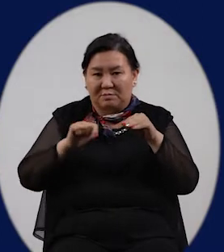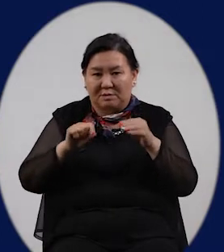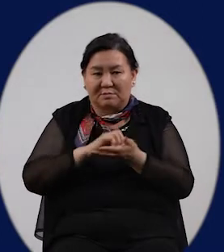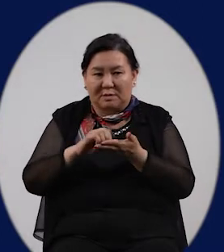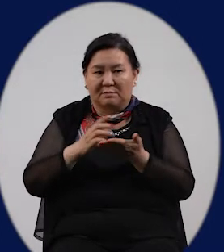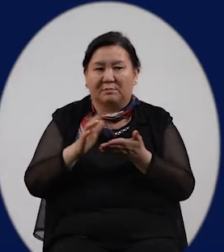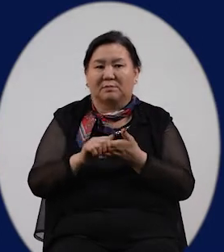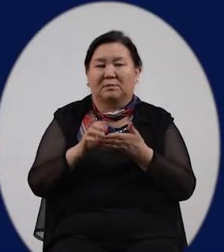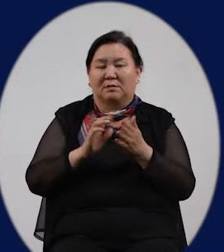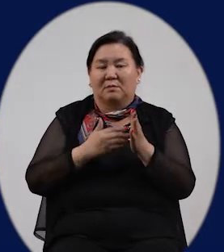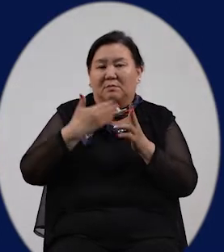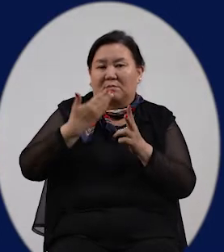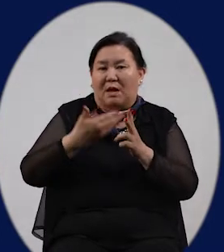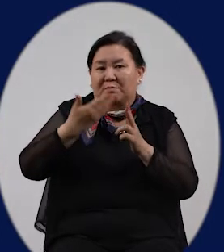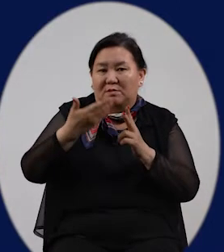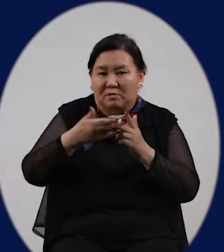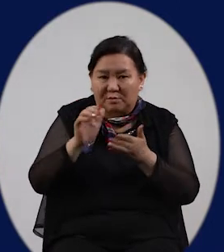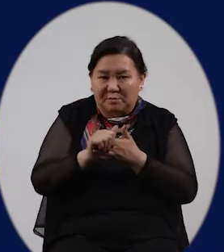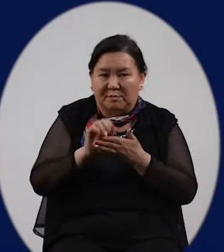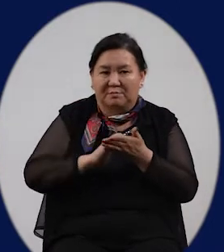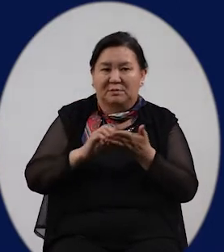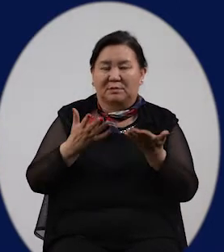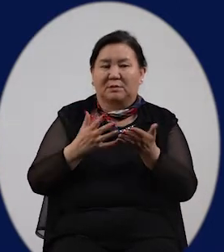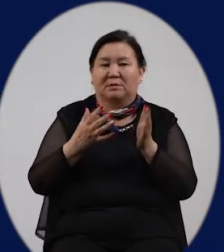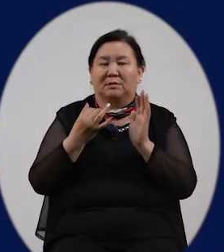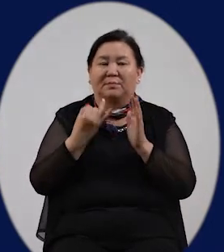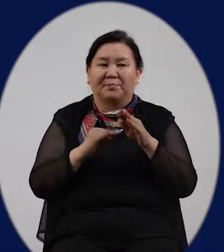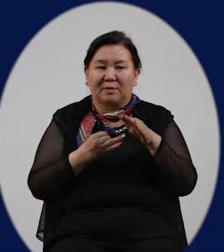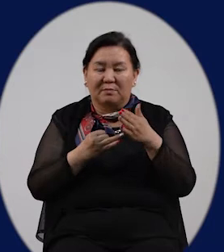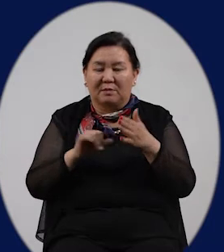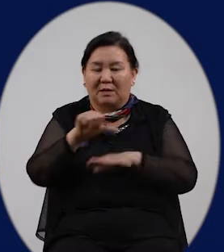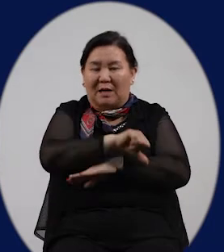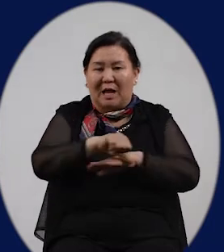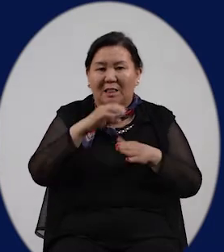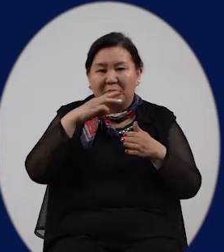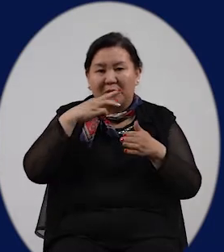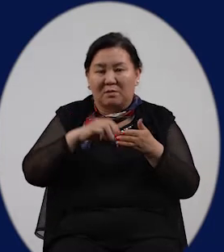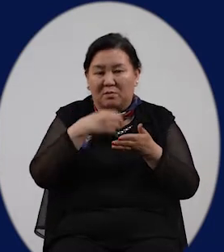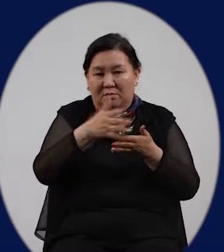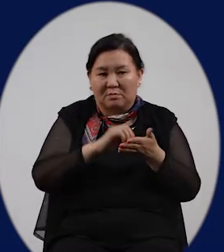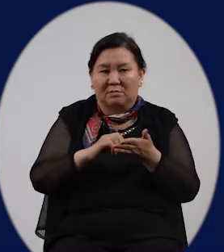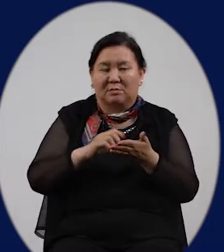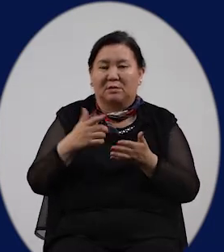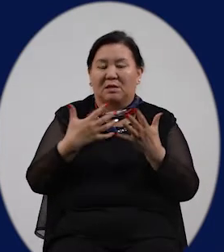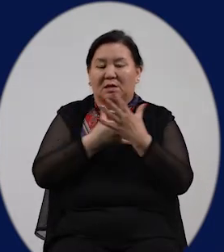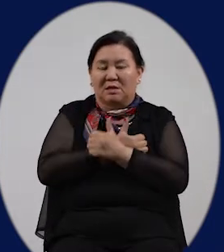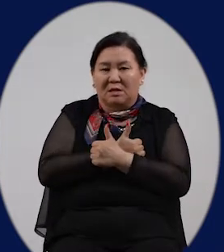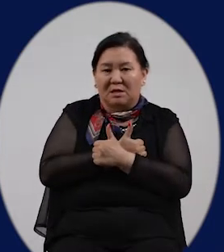7. Дамжи өнгөрөх тээврийн бичиг баримт 8. Импортын гайлын мэдүүлэг 9.